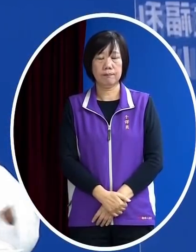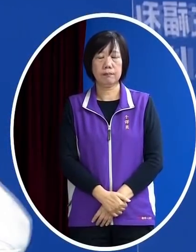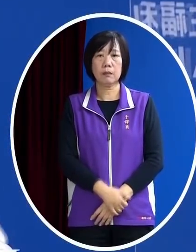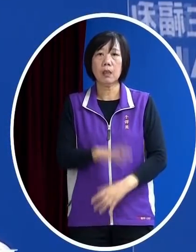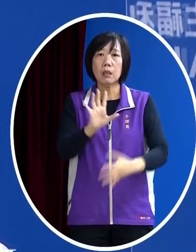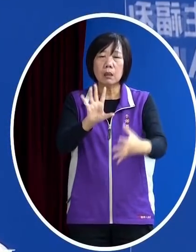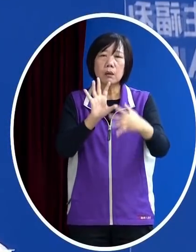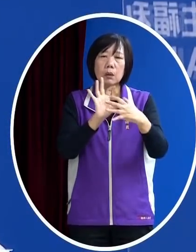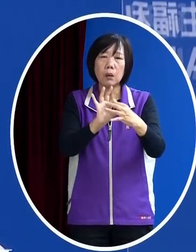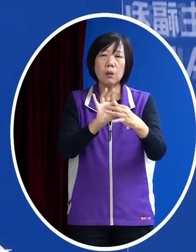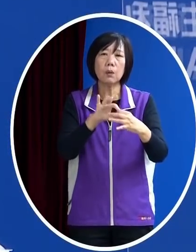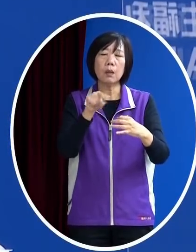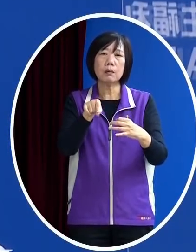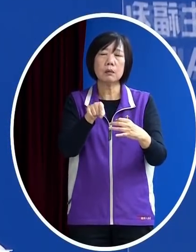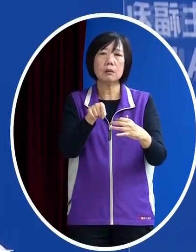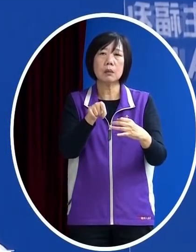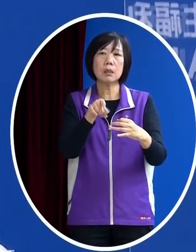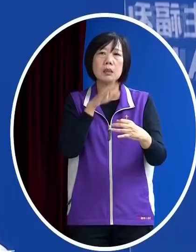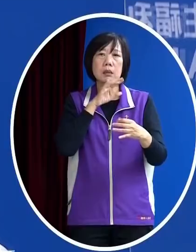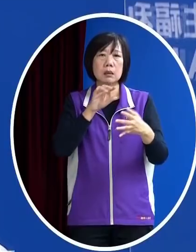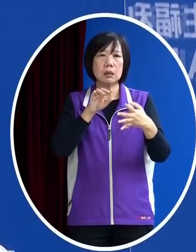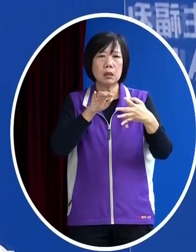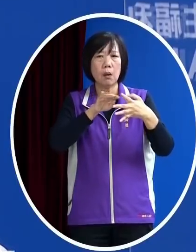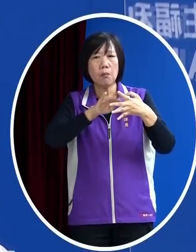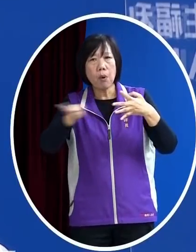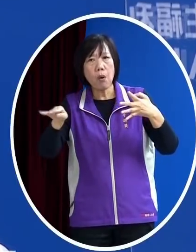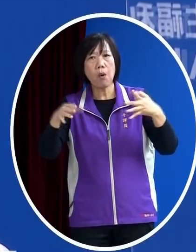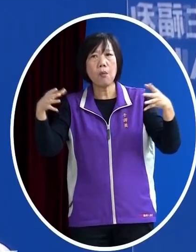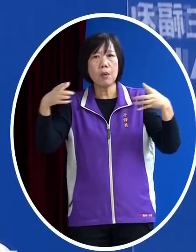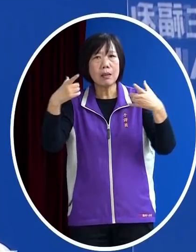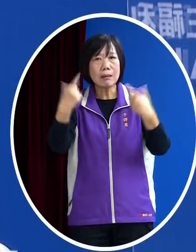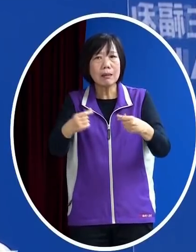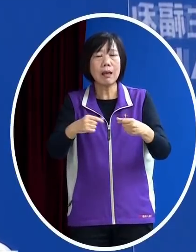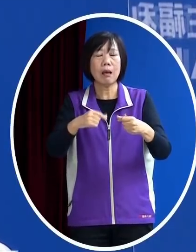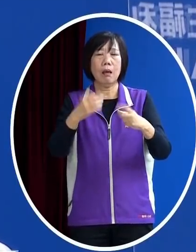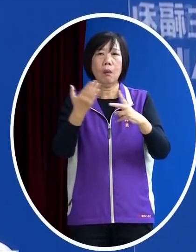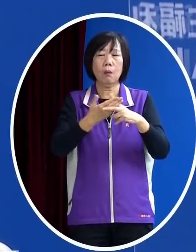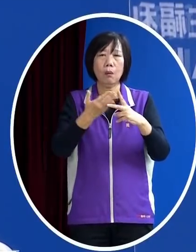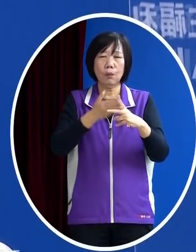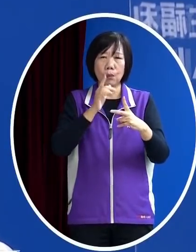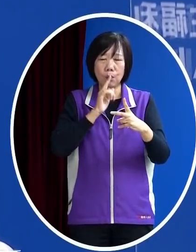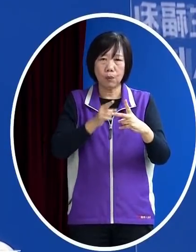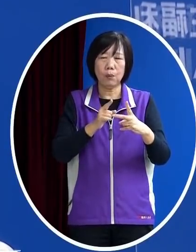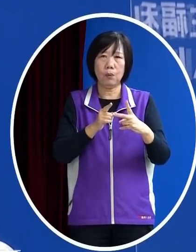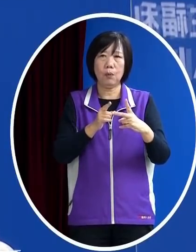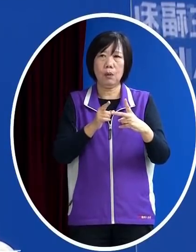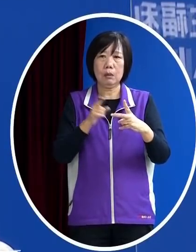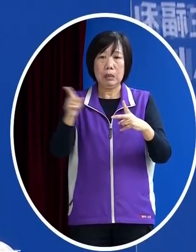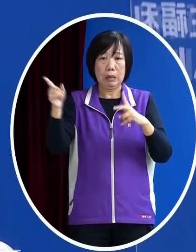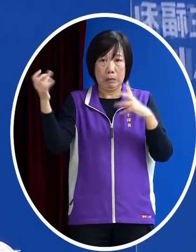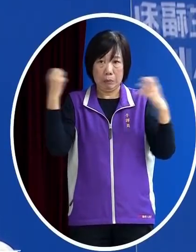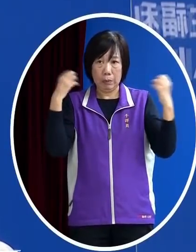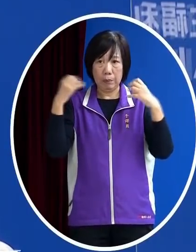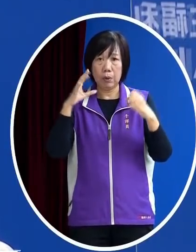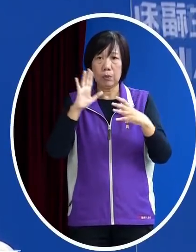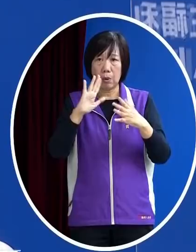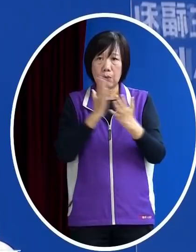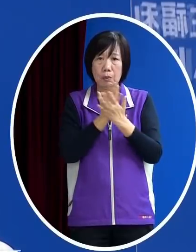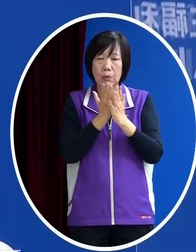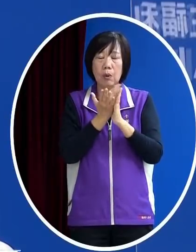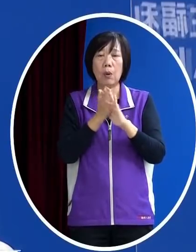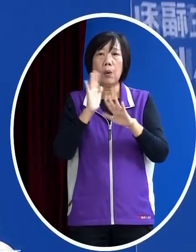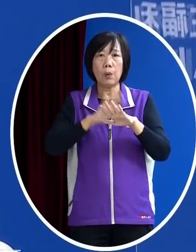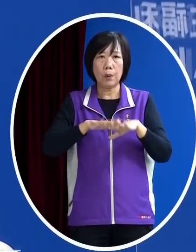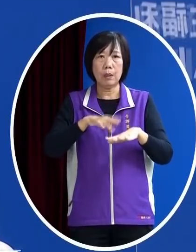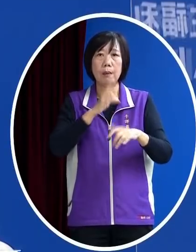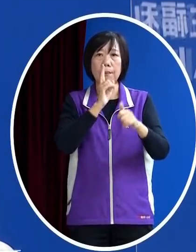有关这个他们的楼层，如果说谢谢提供这个这样的一个的资讯啊，我们会再请我们的